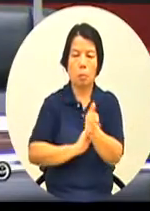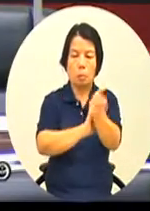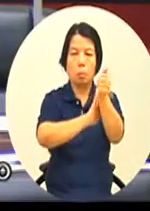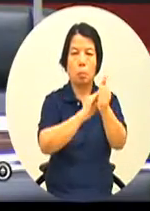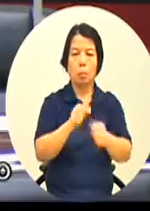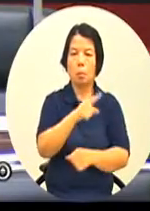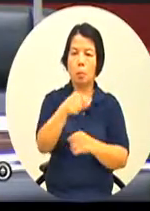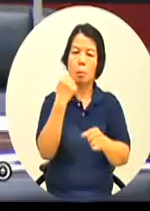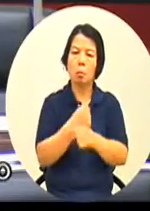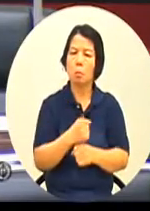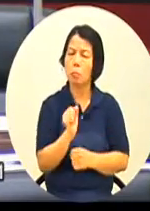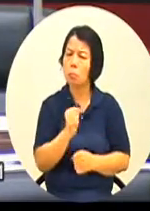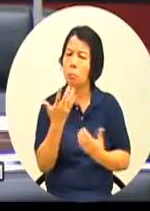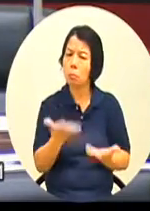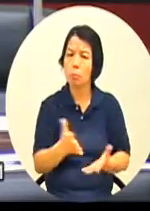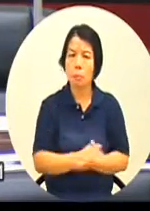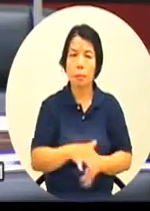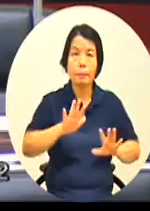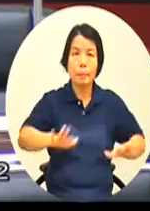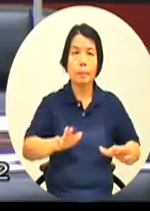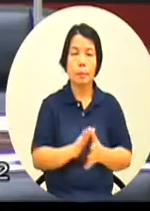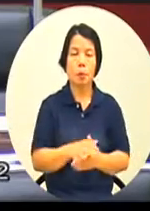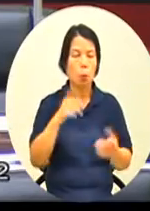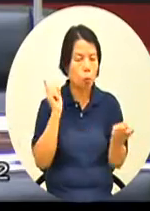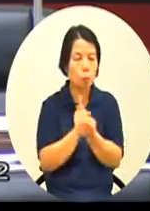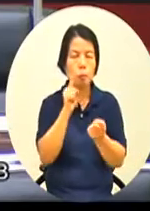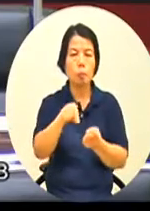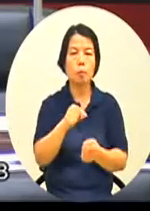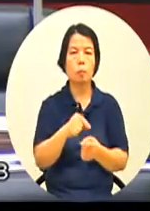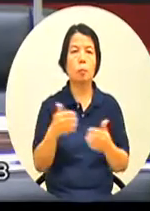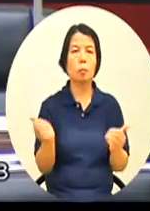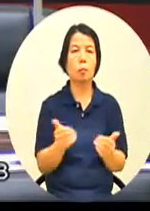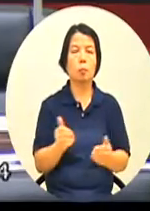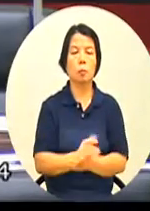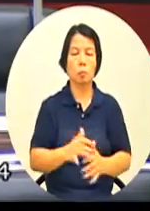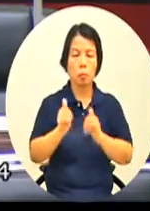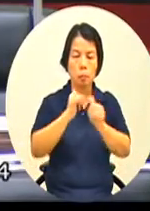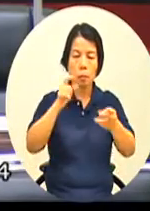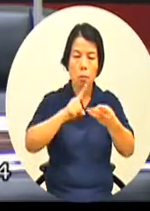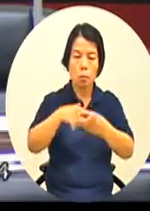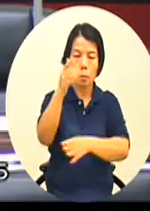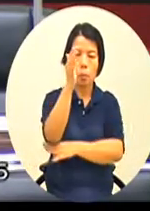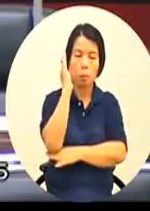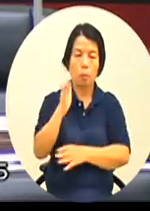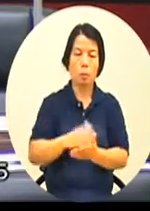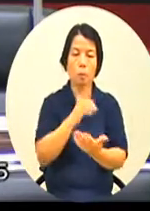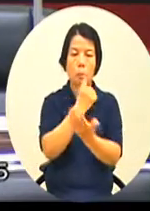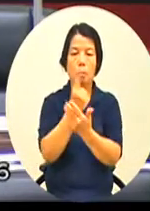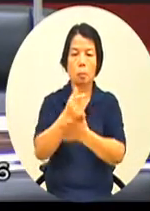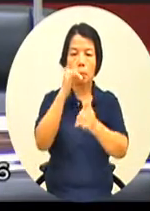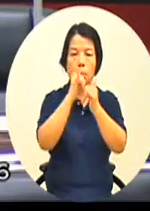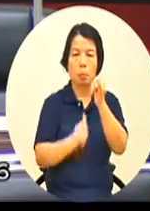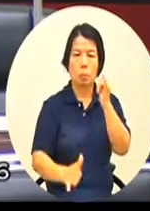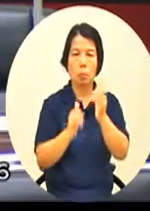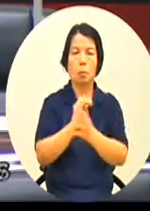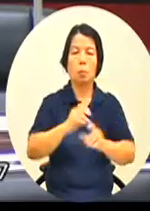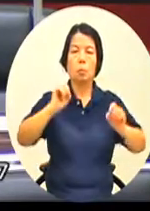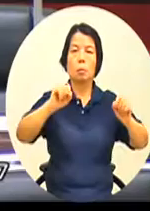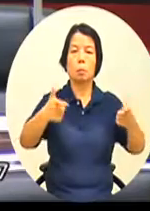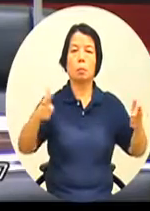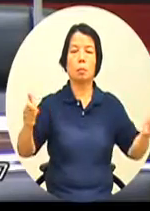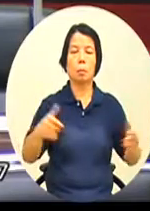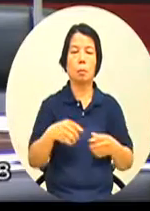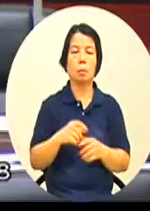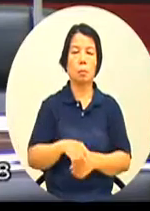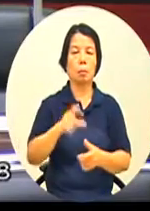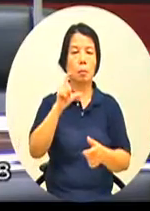能走。现在就会碰到这个问题。民主政治在每一个时代它会有不一样的议题。